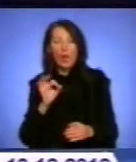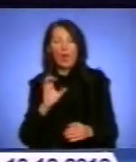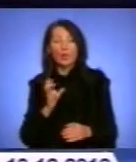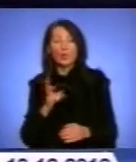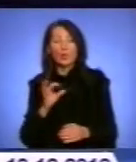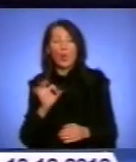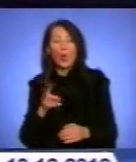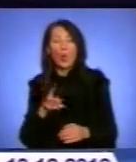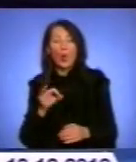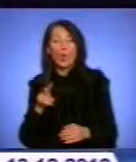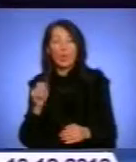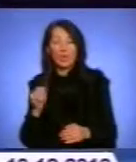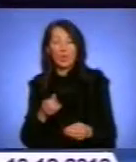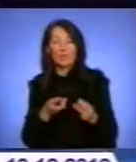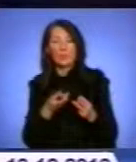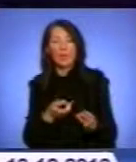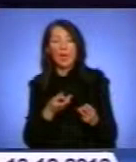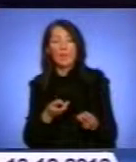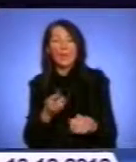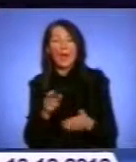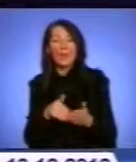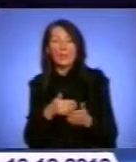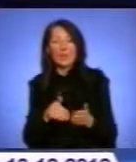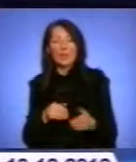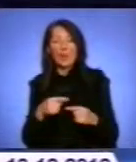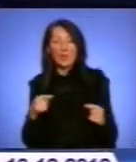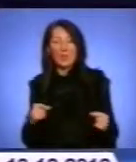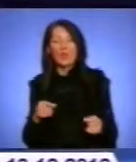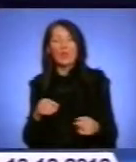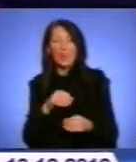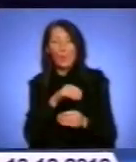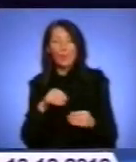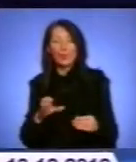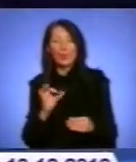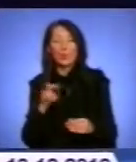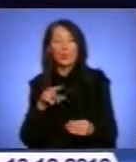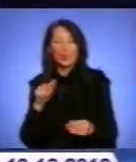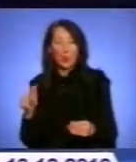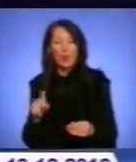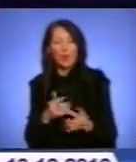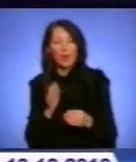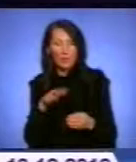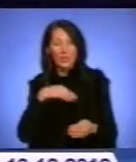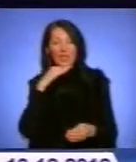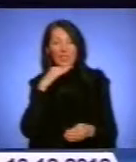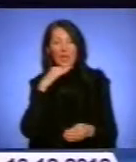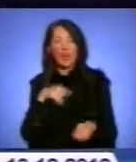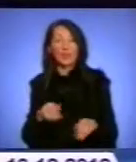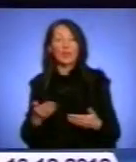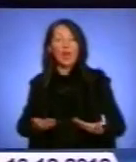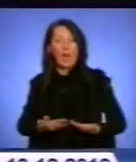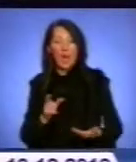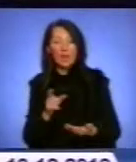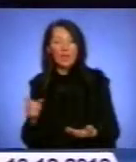Соколовський. Пальномастильних матеріалів, піску, солі, шлаку вистачає. Олег Соколовський також наголосив, що комунальники працюють